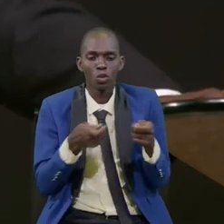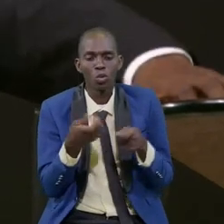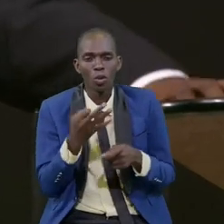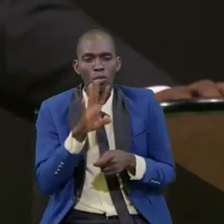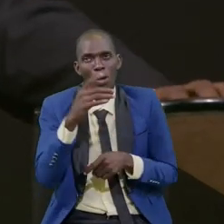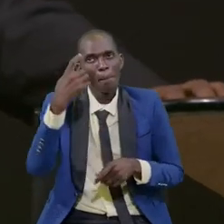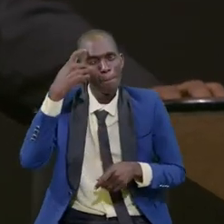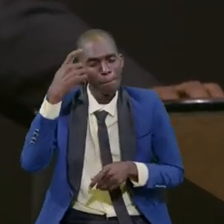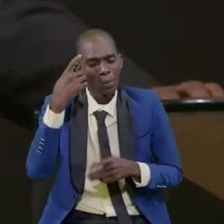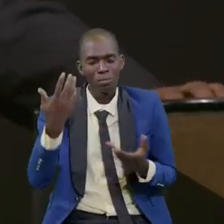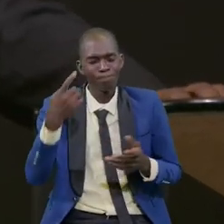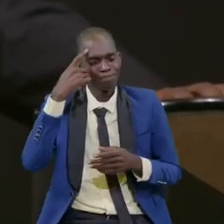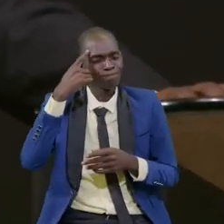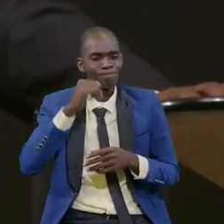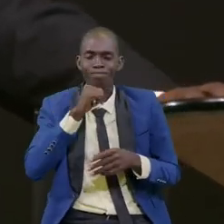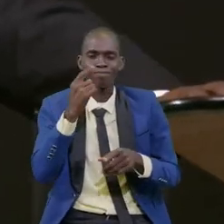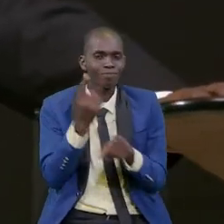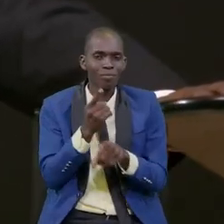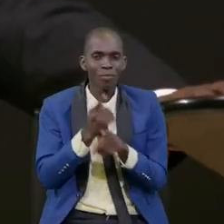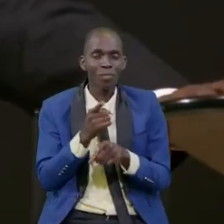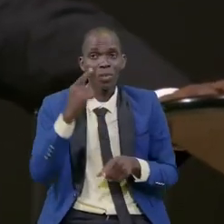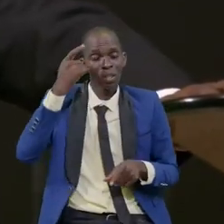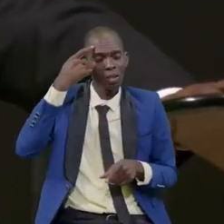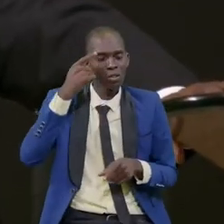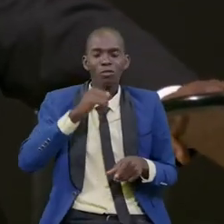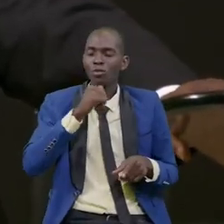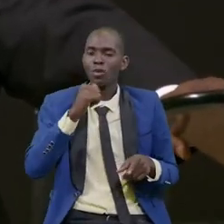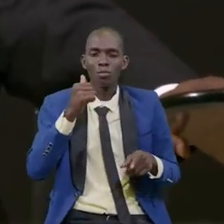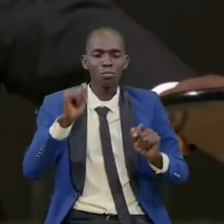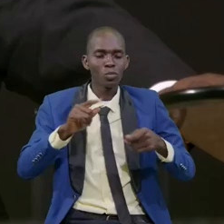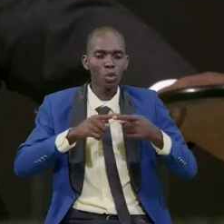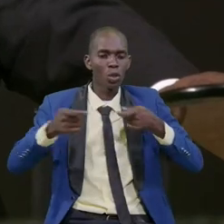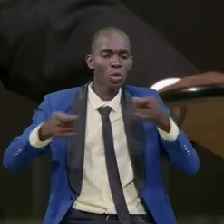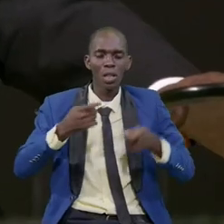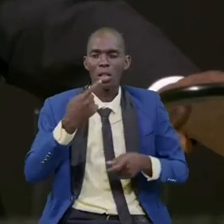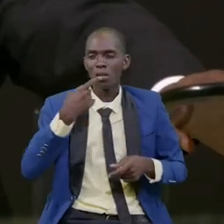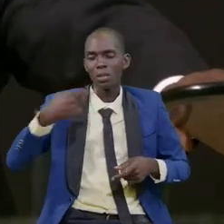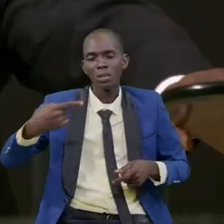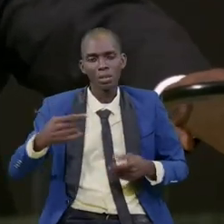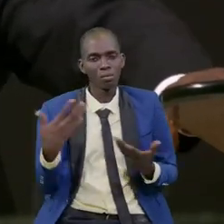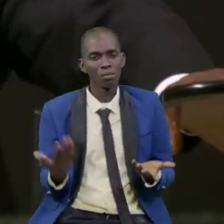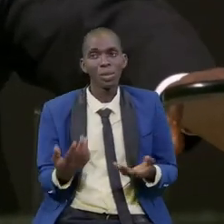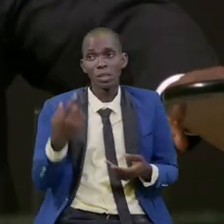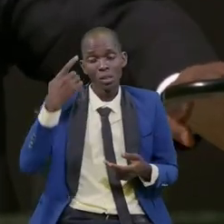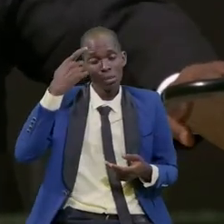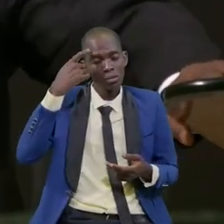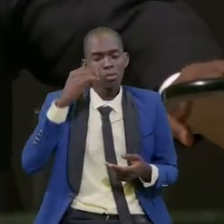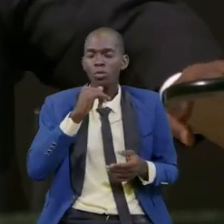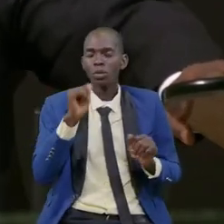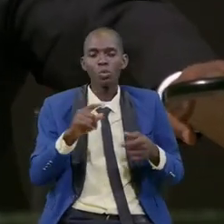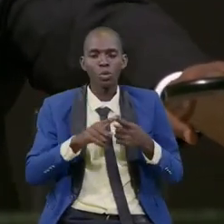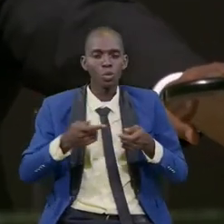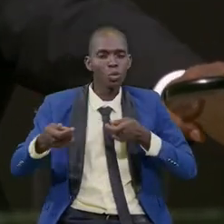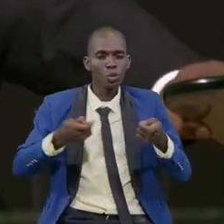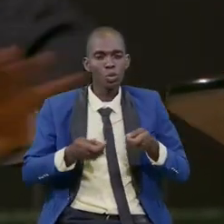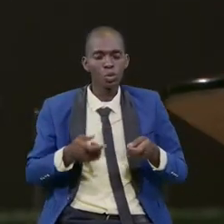n'a pas le contrôle de ses sens, de ses paroles, n'a pas le contrôle de sa